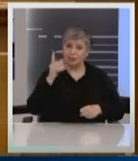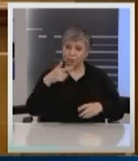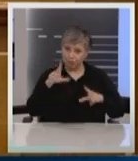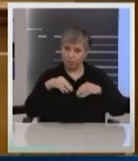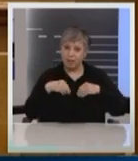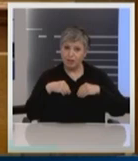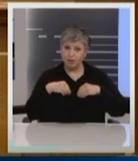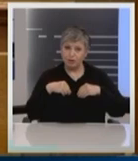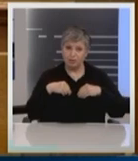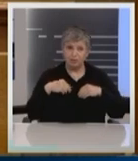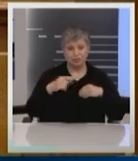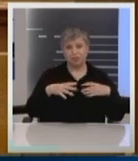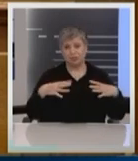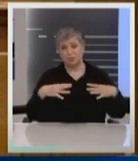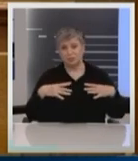στις